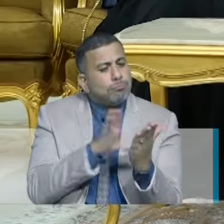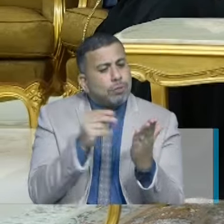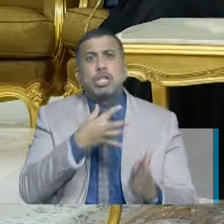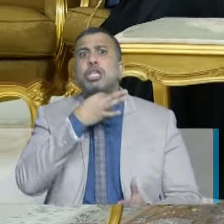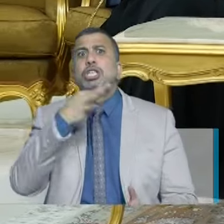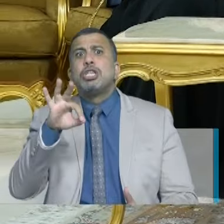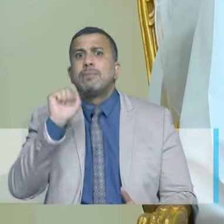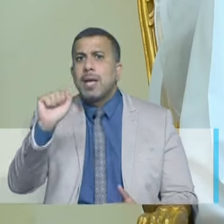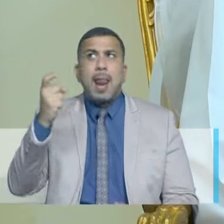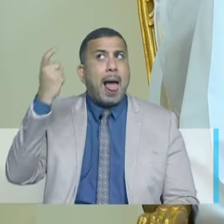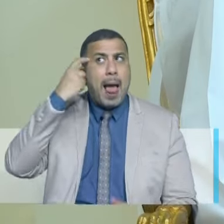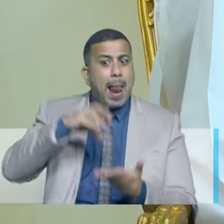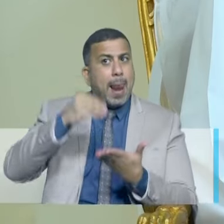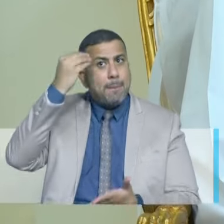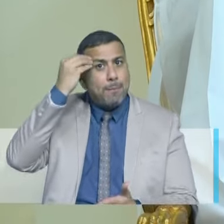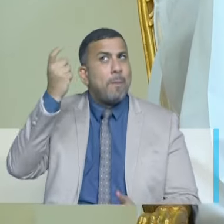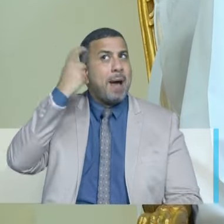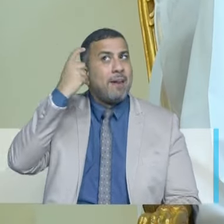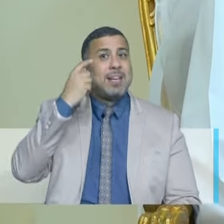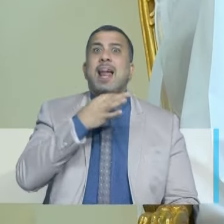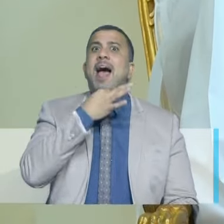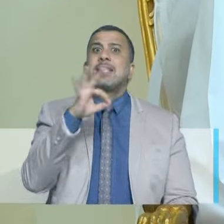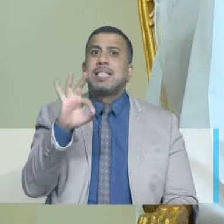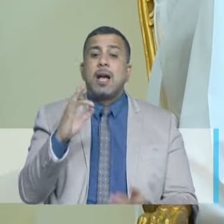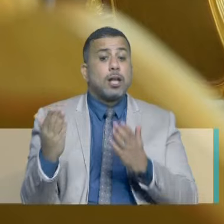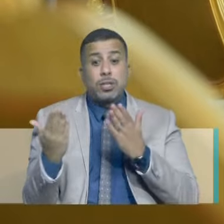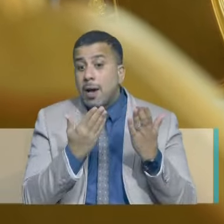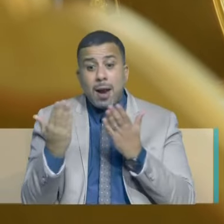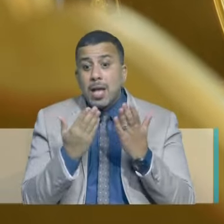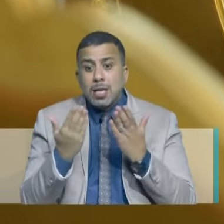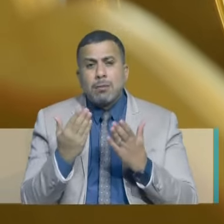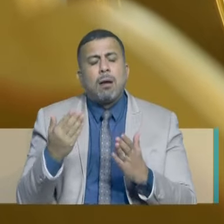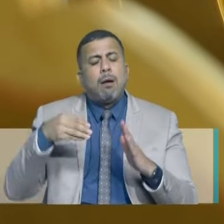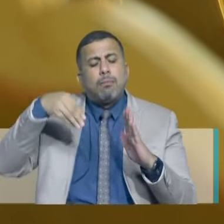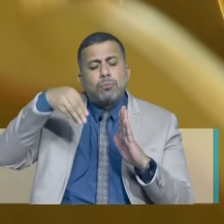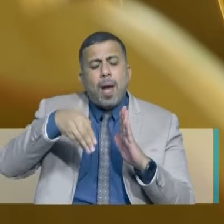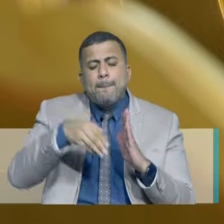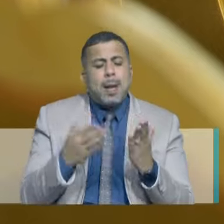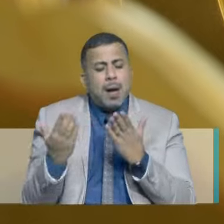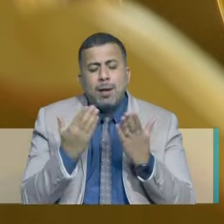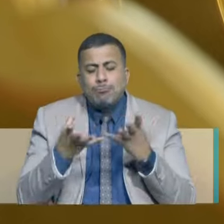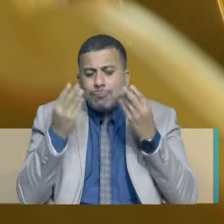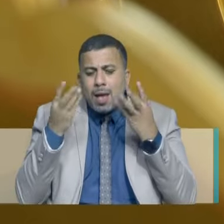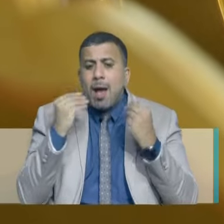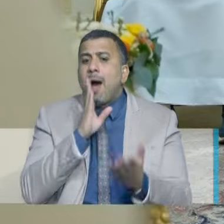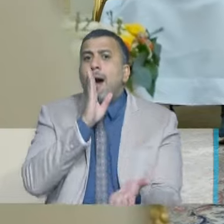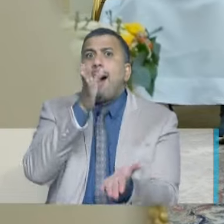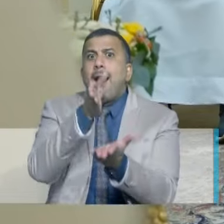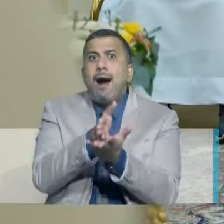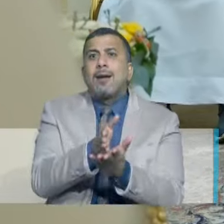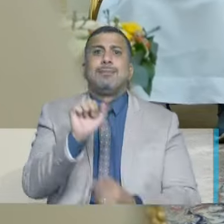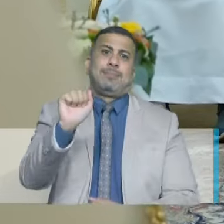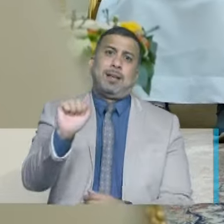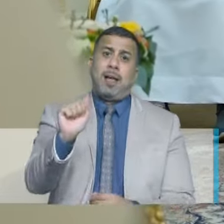جديد في حقول العلم والمعرفه الحديثه الى جانب الدراسه المتعمقه وذلك من اجل اعطاء الحق لاهله